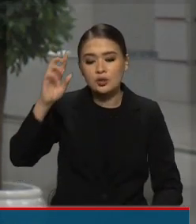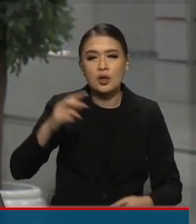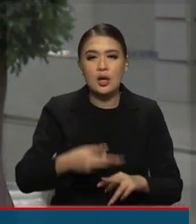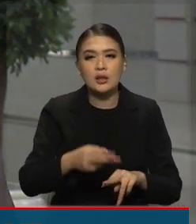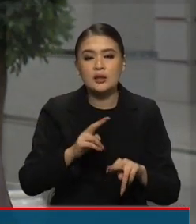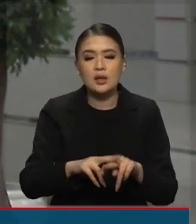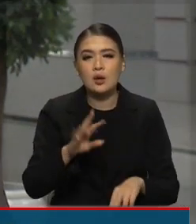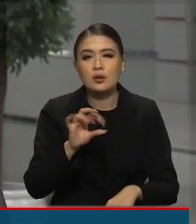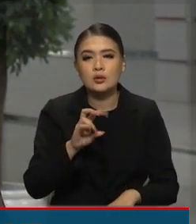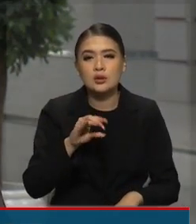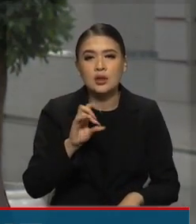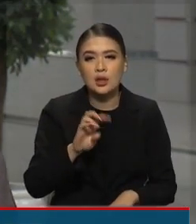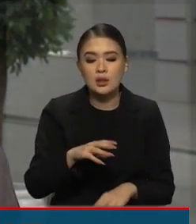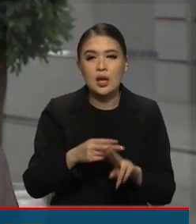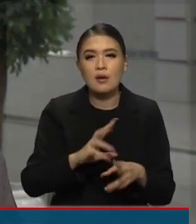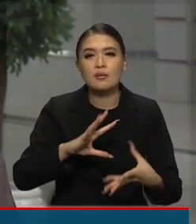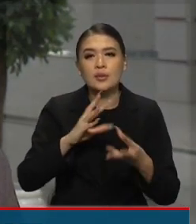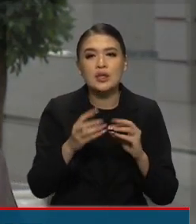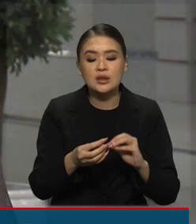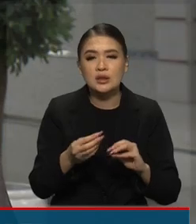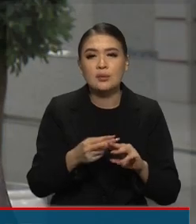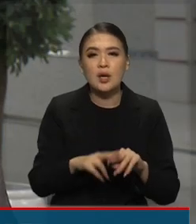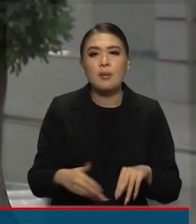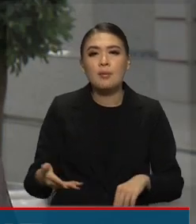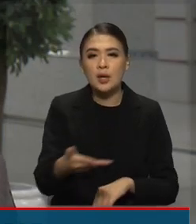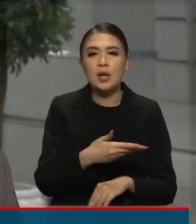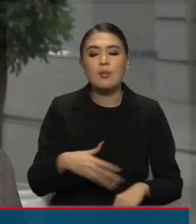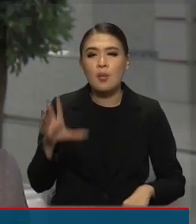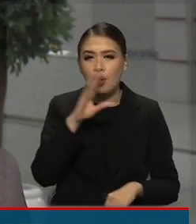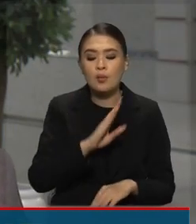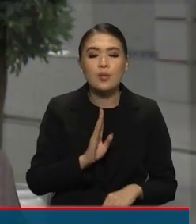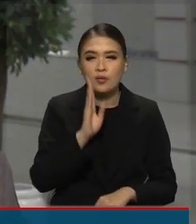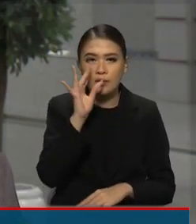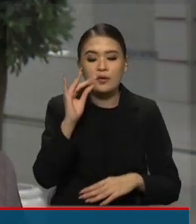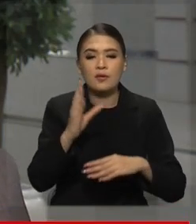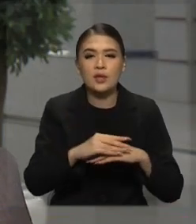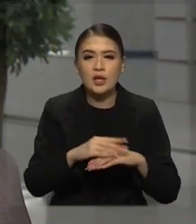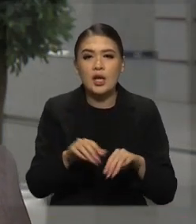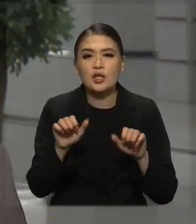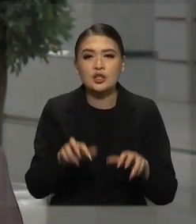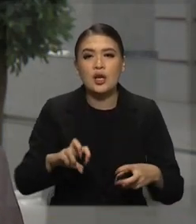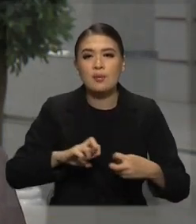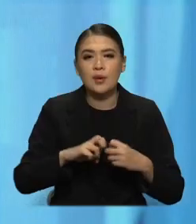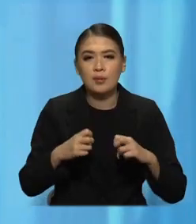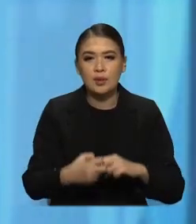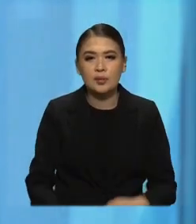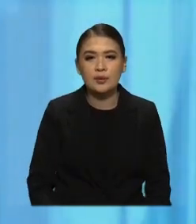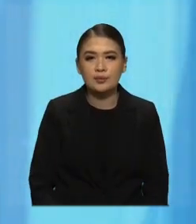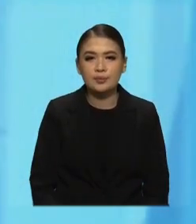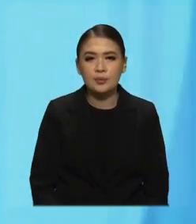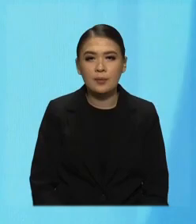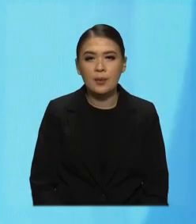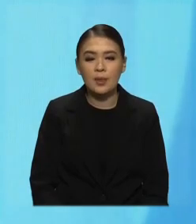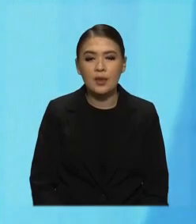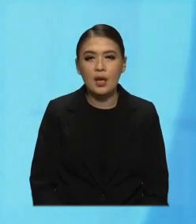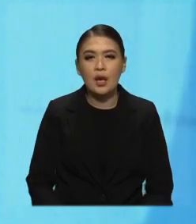разных континентах, она, в принципе, мы по утрам, по вечерам решаем те же самые проблемы. И